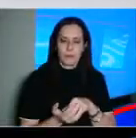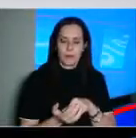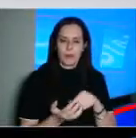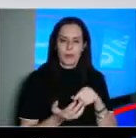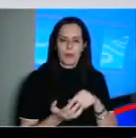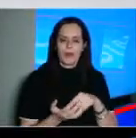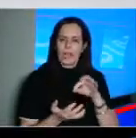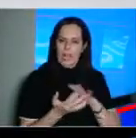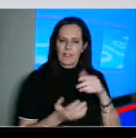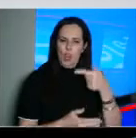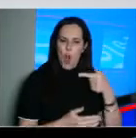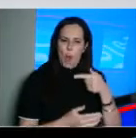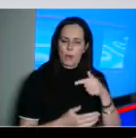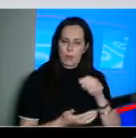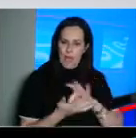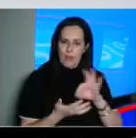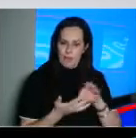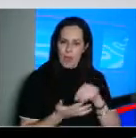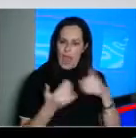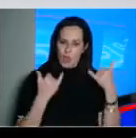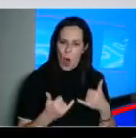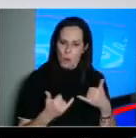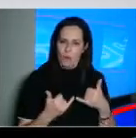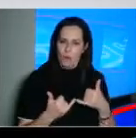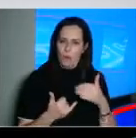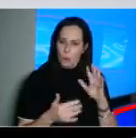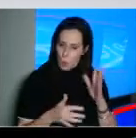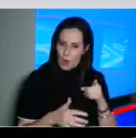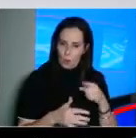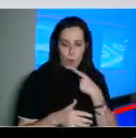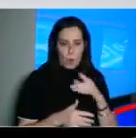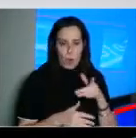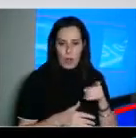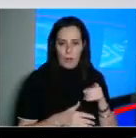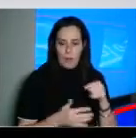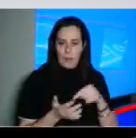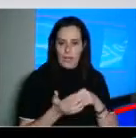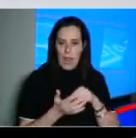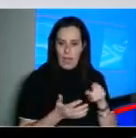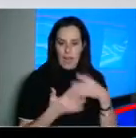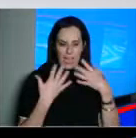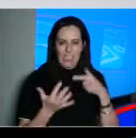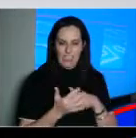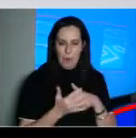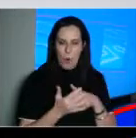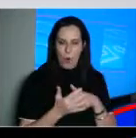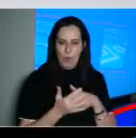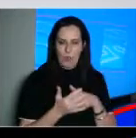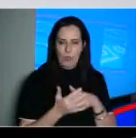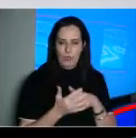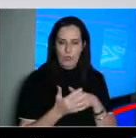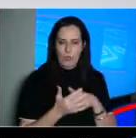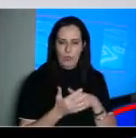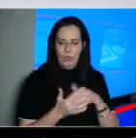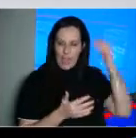כתבת של גלובס, העלתה את הידיעה הזאת היום. כנראה, אומרים, אולי זה על הרקע של הסיפור של